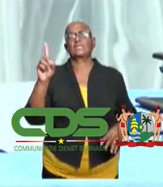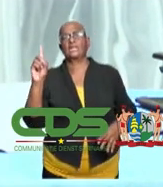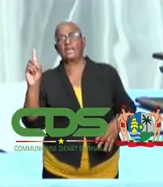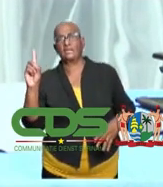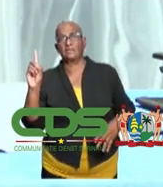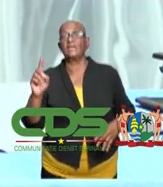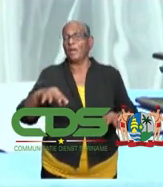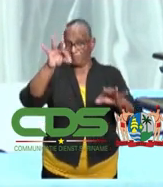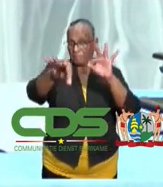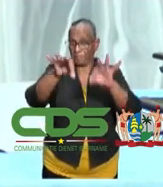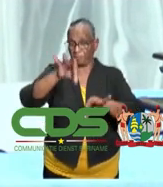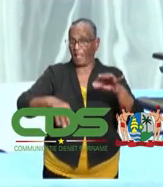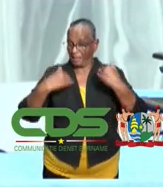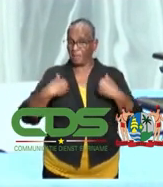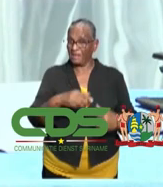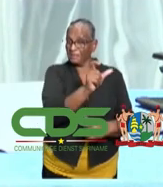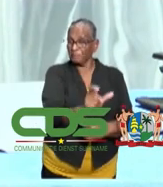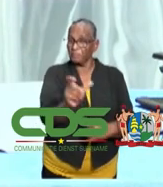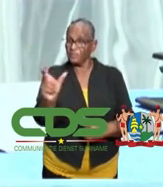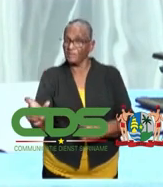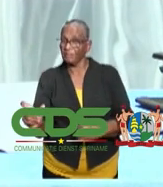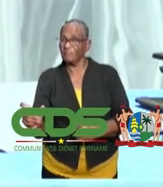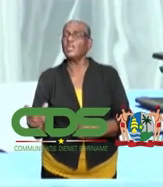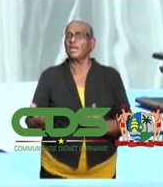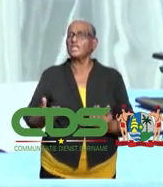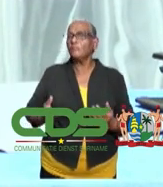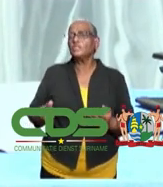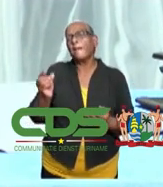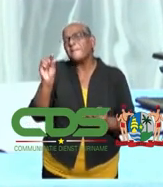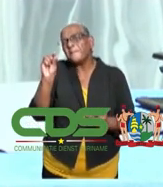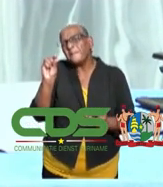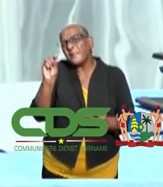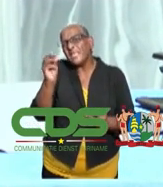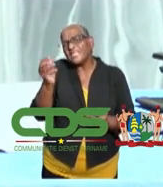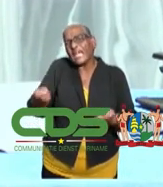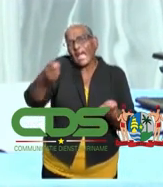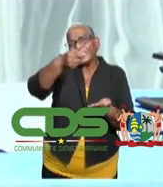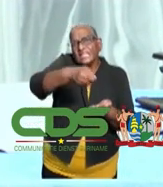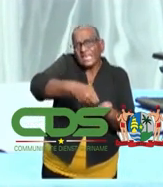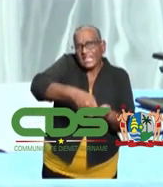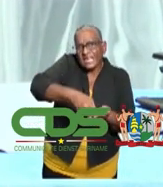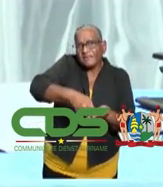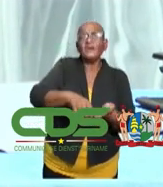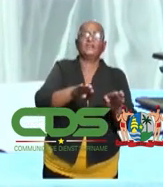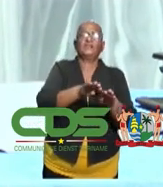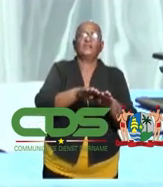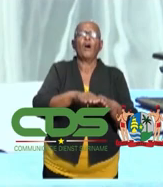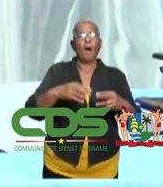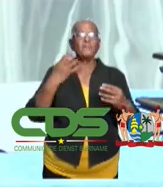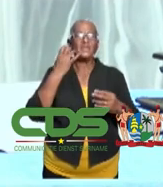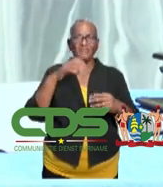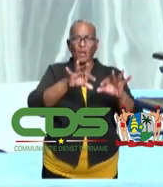Personen, agrariërs, die een compensatie moeten krijgen omdat hun landbouwgebieden onder water zijn gelopen,